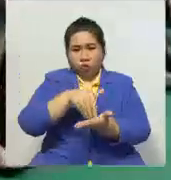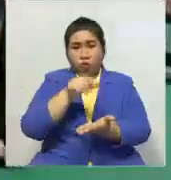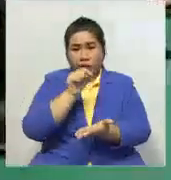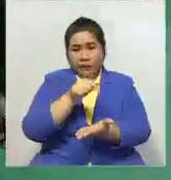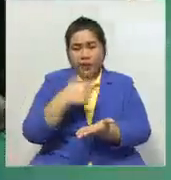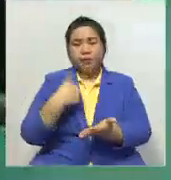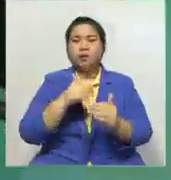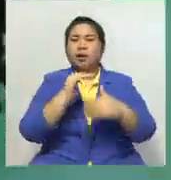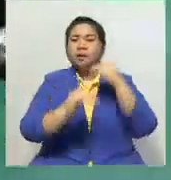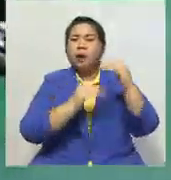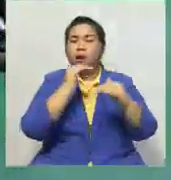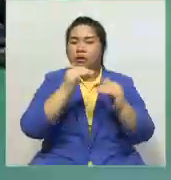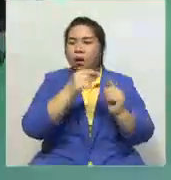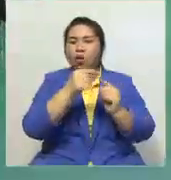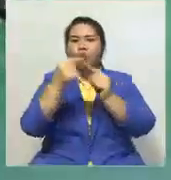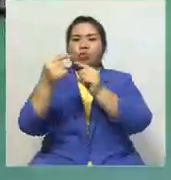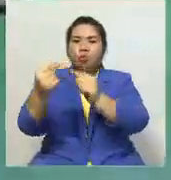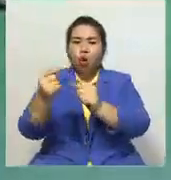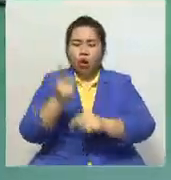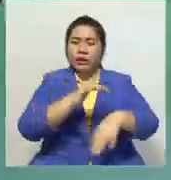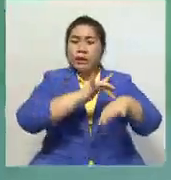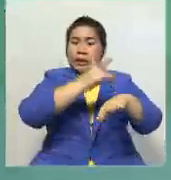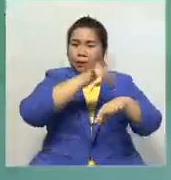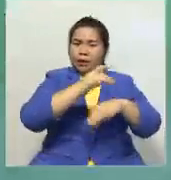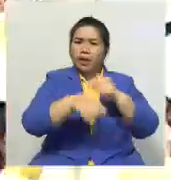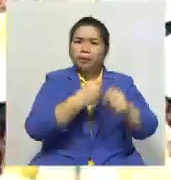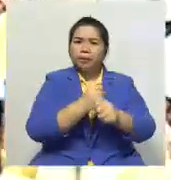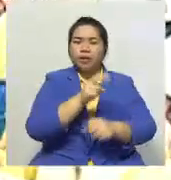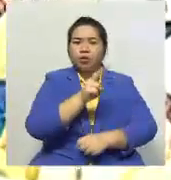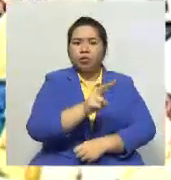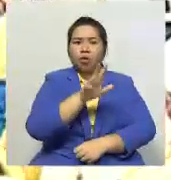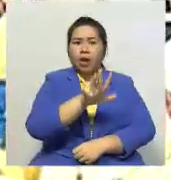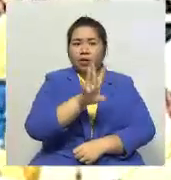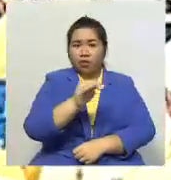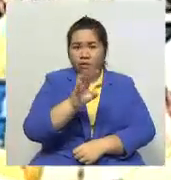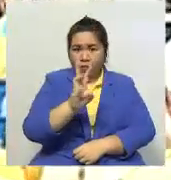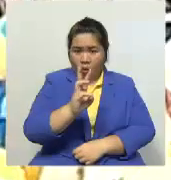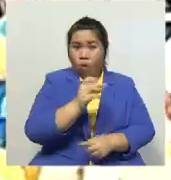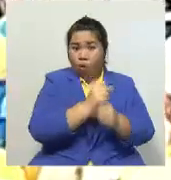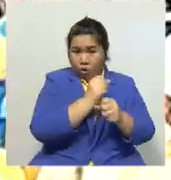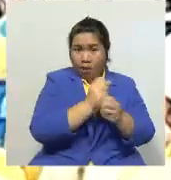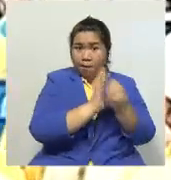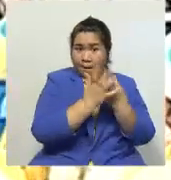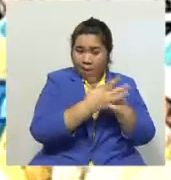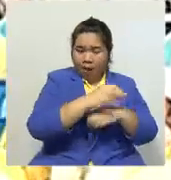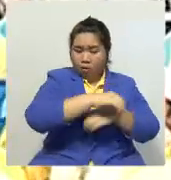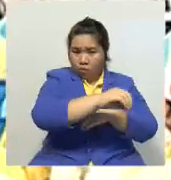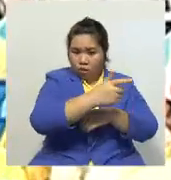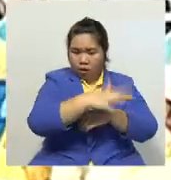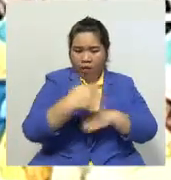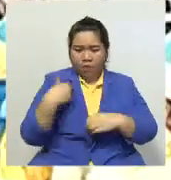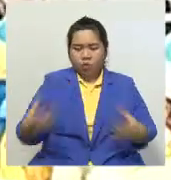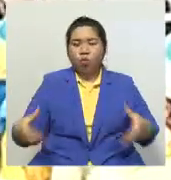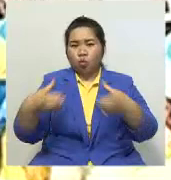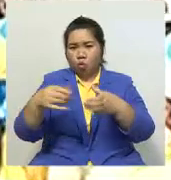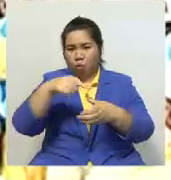ะคือการพัฒนาต่อยอดที่เริ่มทำเกษตรอินทรีย์ตั้งแต่ปี2546และรวมกลุ่มโดยนำความรู้ด้านการเกษตรที่ศึกษ